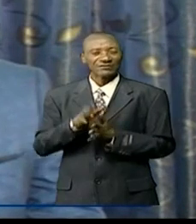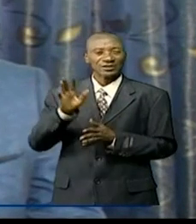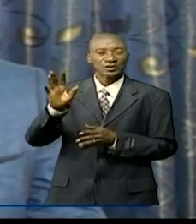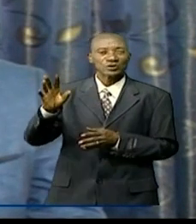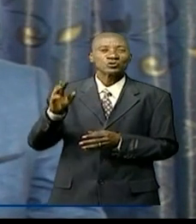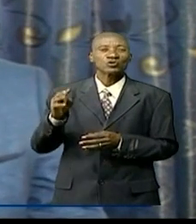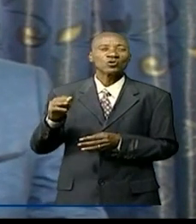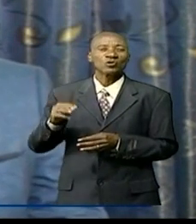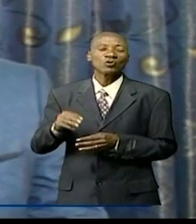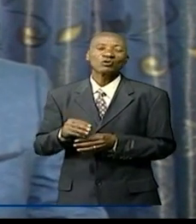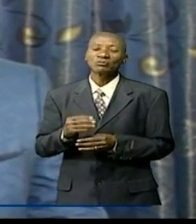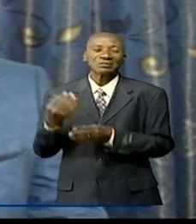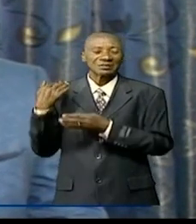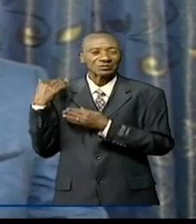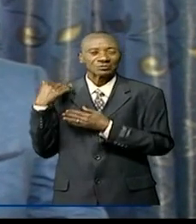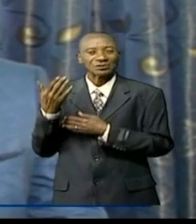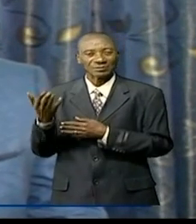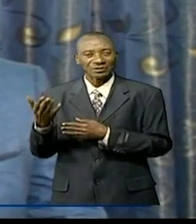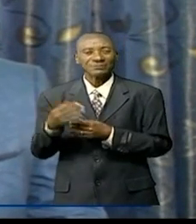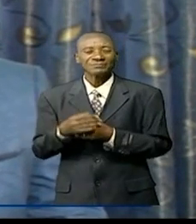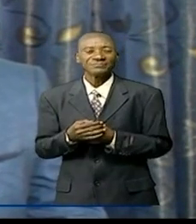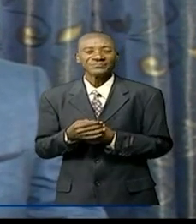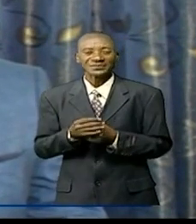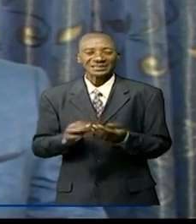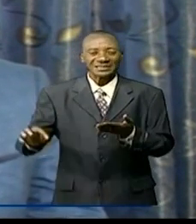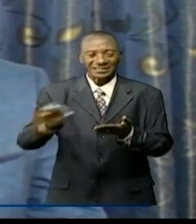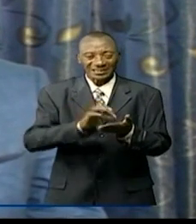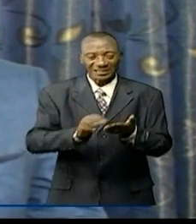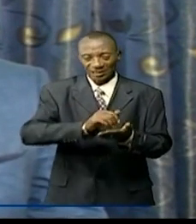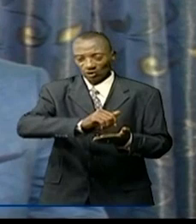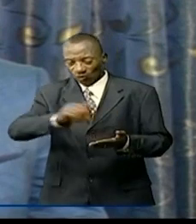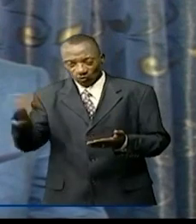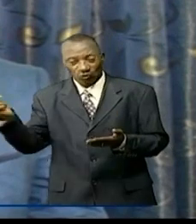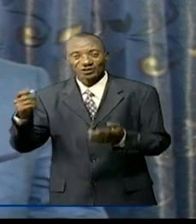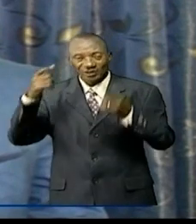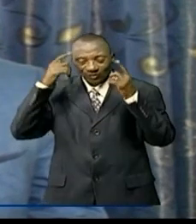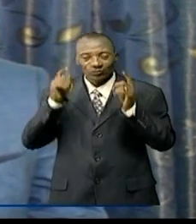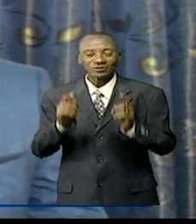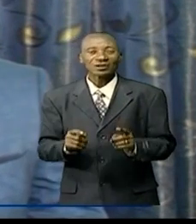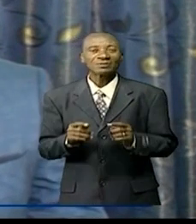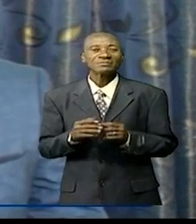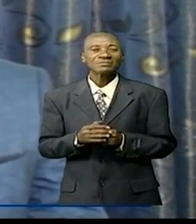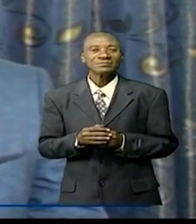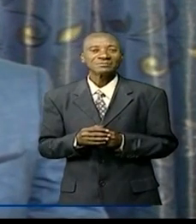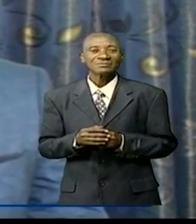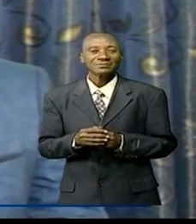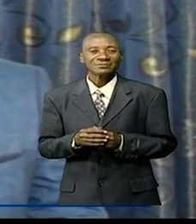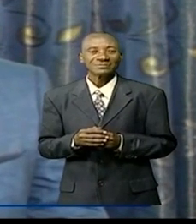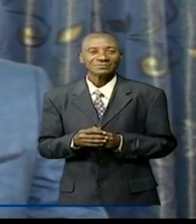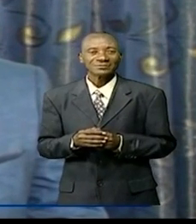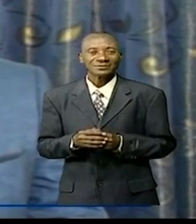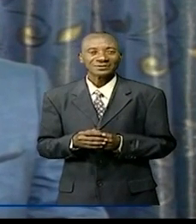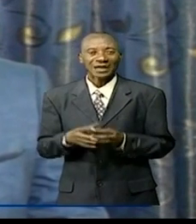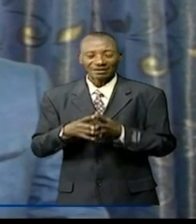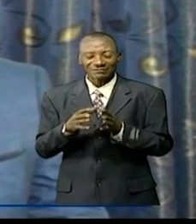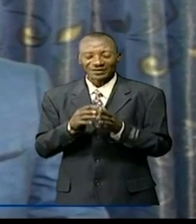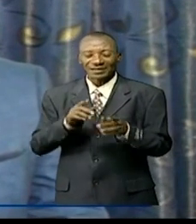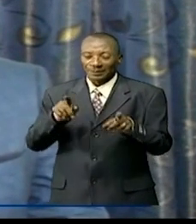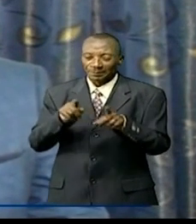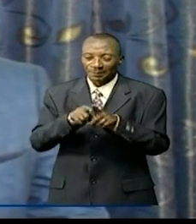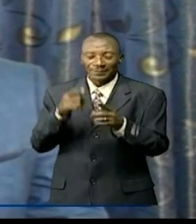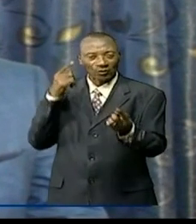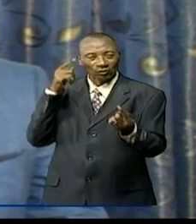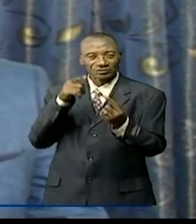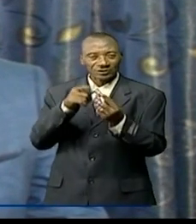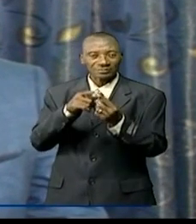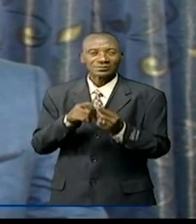Namibia, va signer un autre contrat sur le seul et même objet avec un